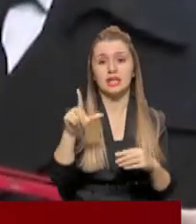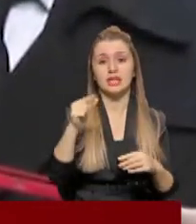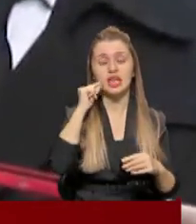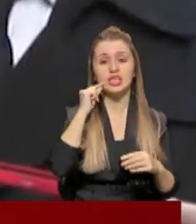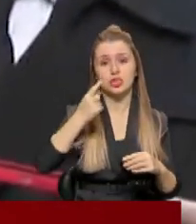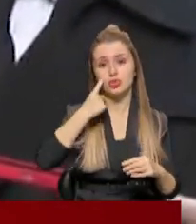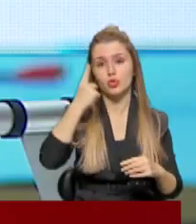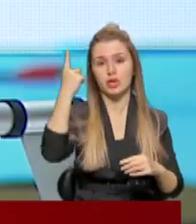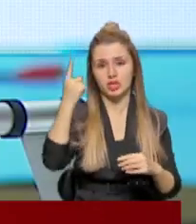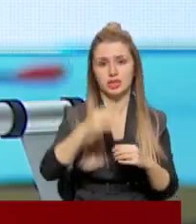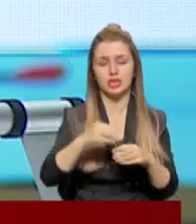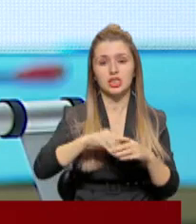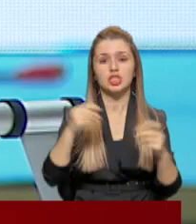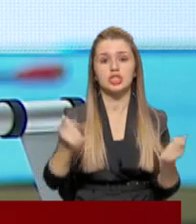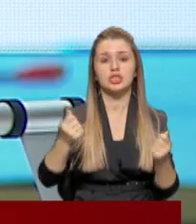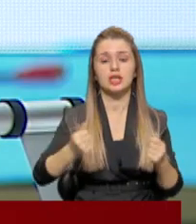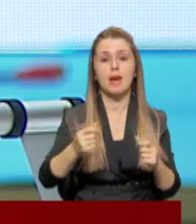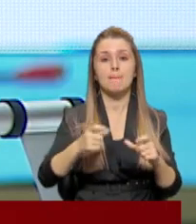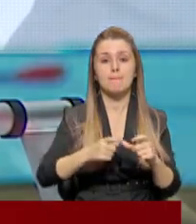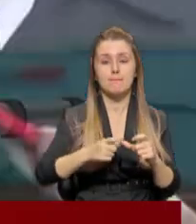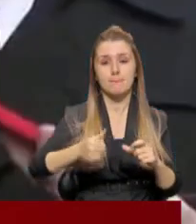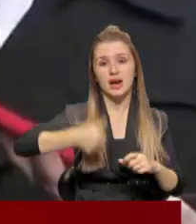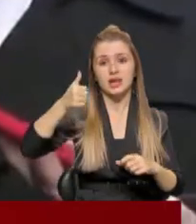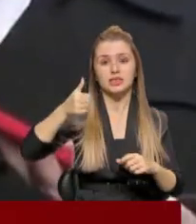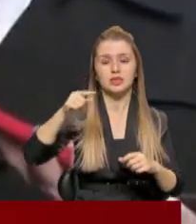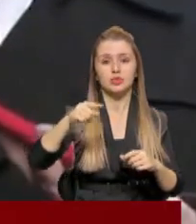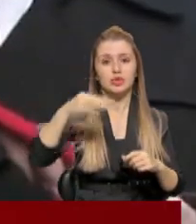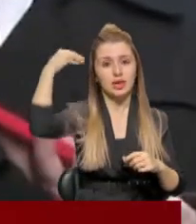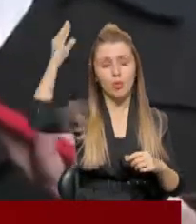Sayın Cumhurbaşkanı'dır. İçişleri Bakanı Soylu'nun suçlamaları,